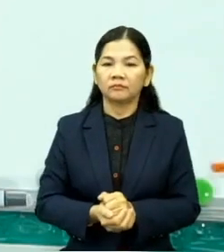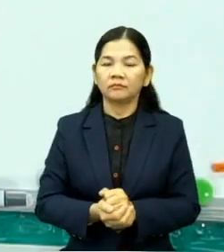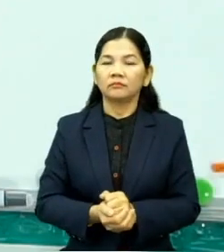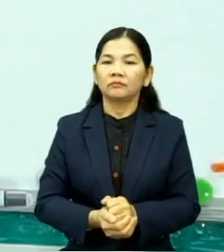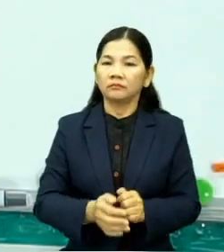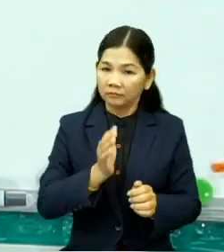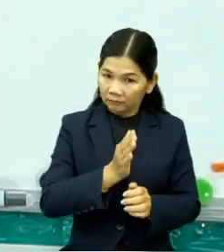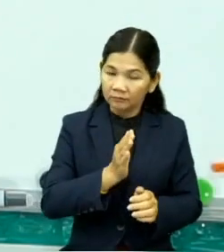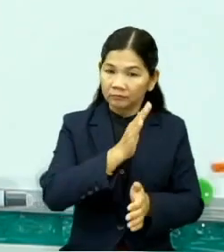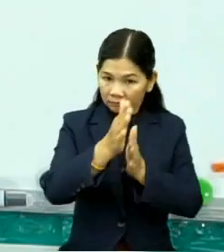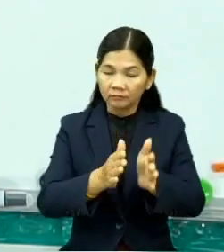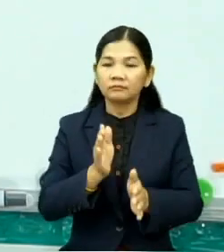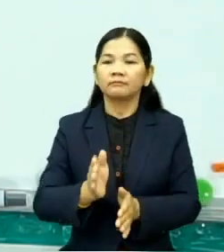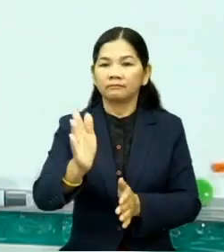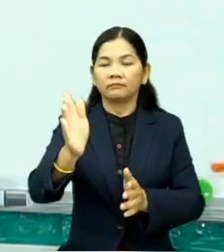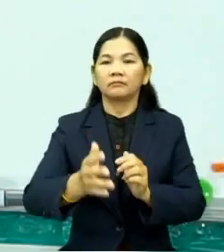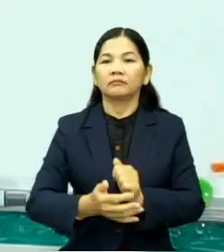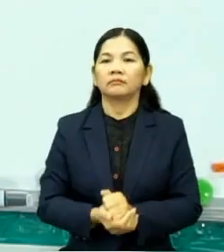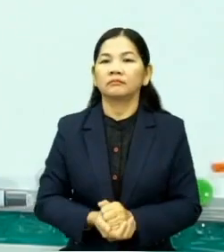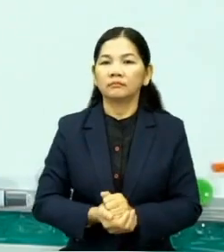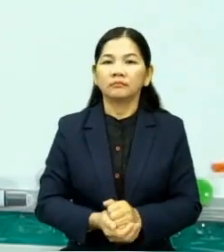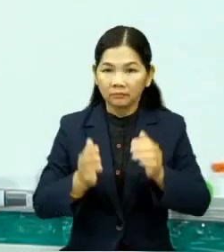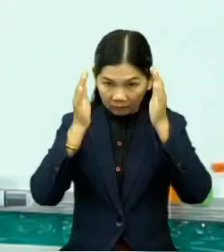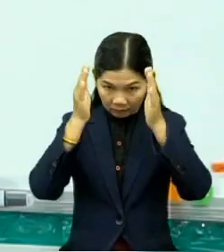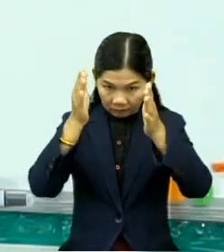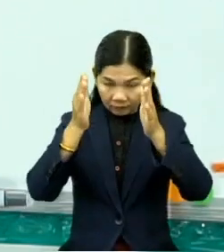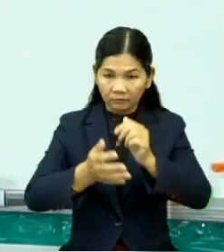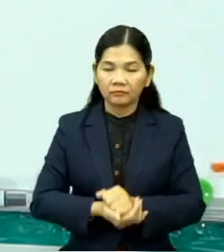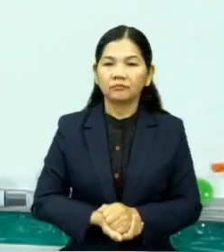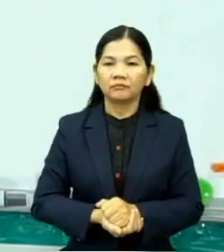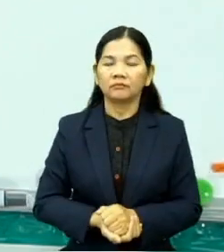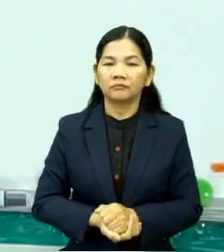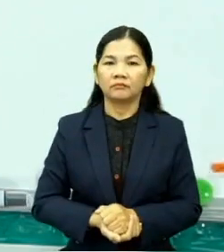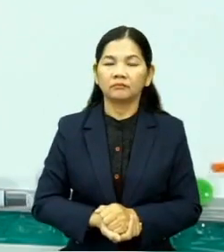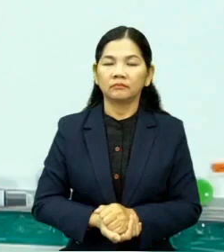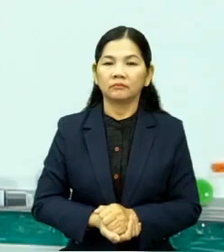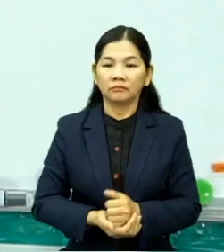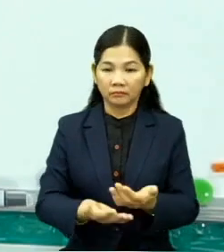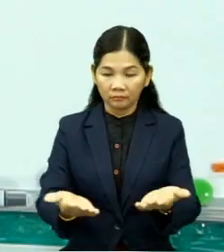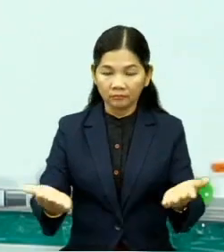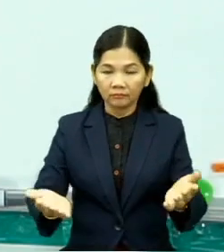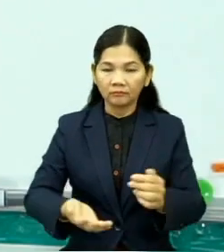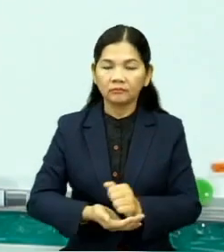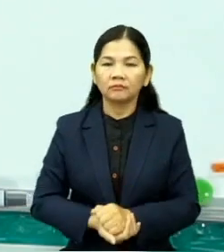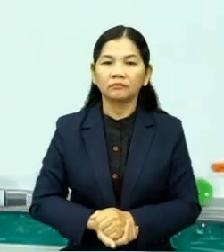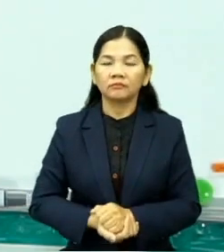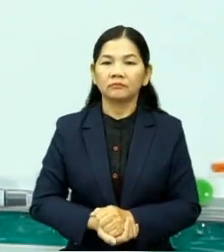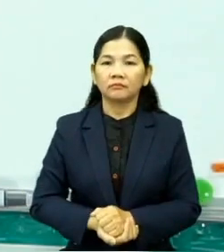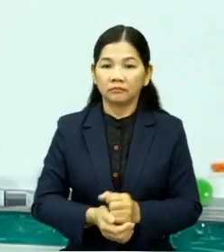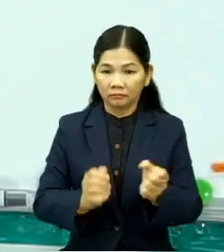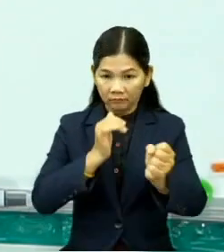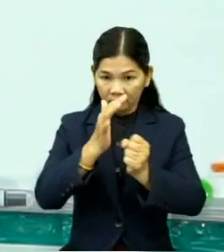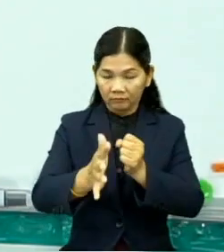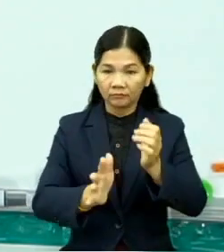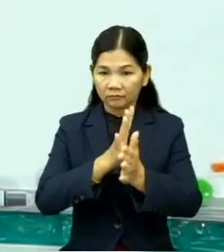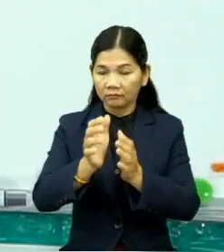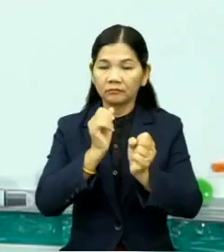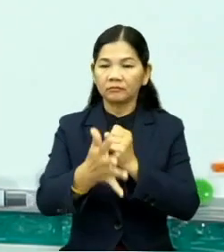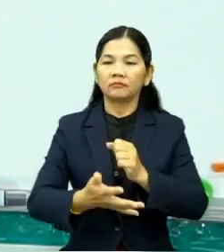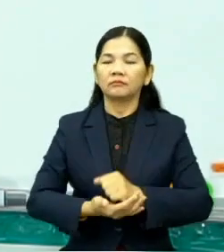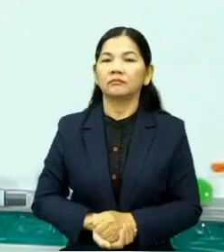លឿនជាងមុនណាកូនណាចាអញ្ចឹងកូនយកចិត្តទុកដាក់ស្ដាប់ចាដោយយកចិត្តទុកដាក់ទាំងអស់គ្នាណាកូនណាចាតើឥឡូវអ្នកគ្រូចាប់ផ្ដើ